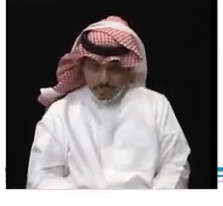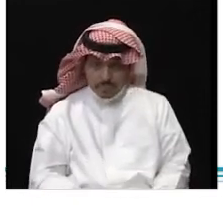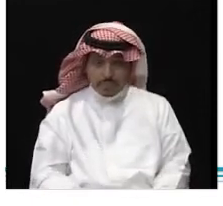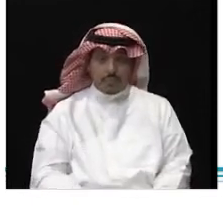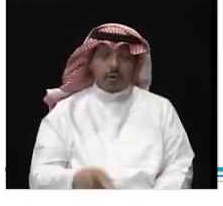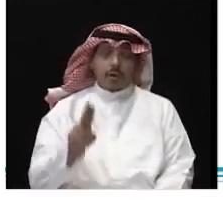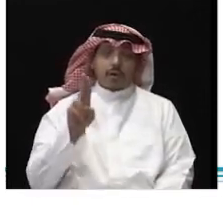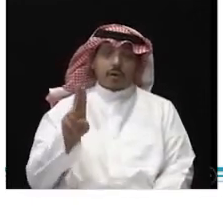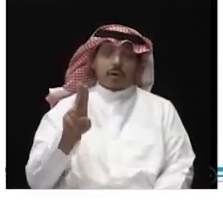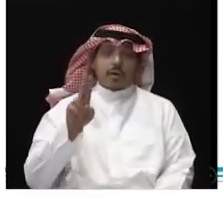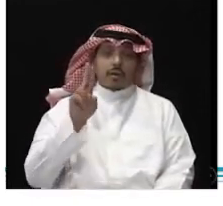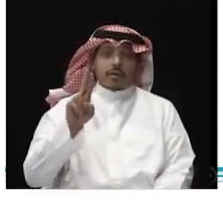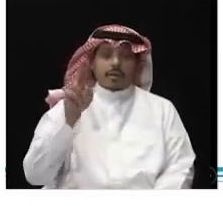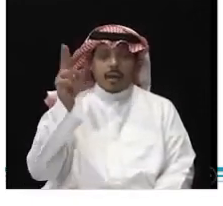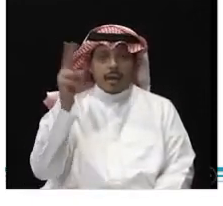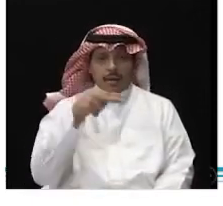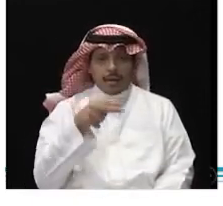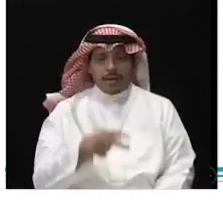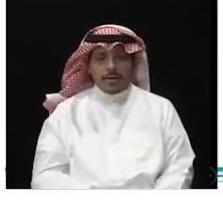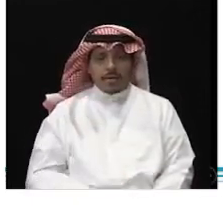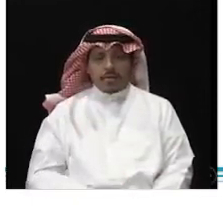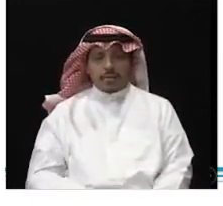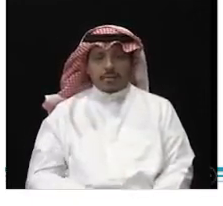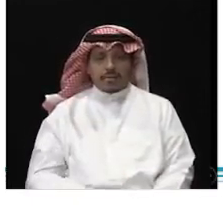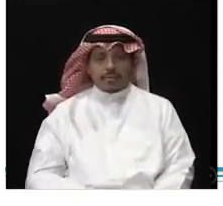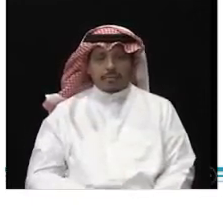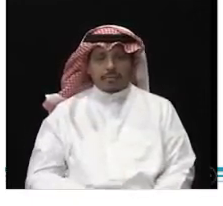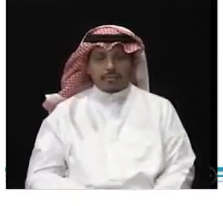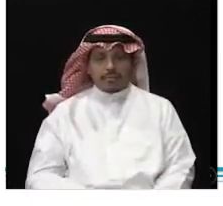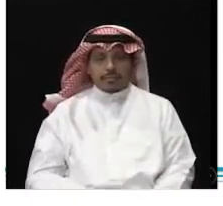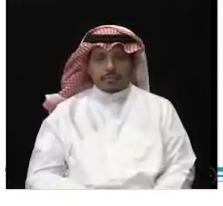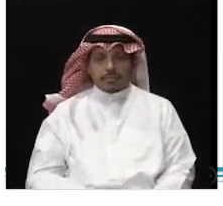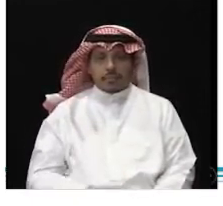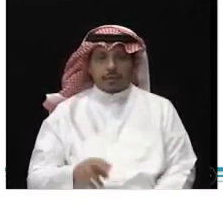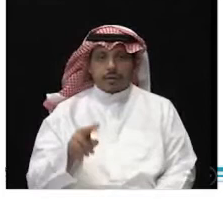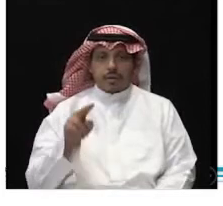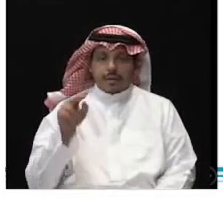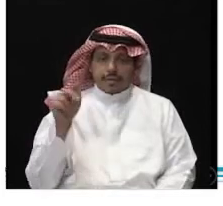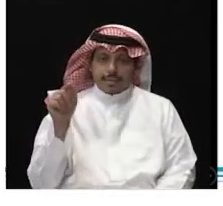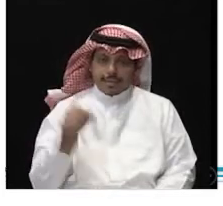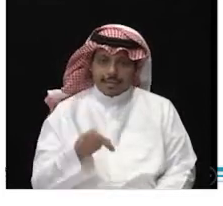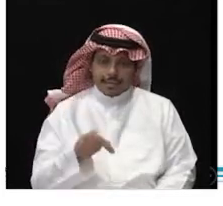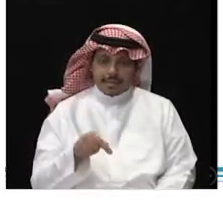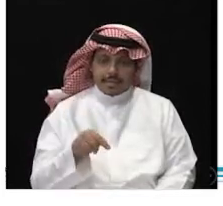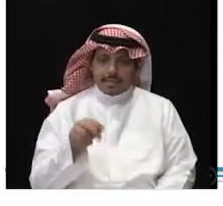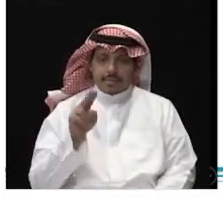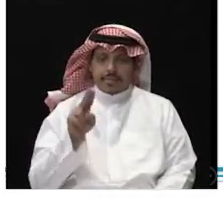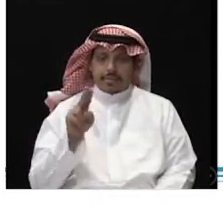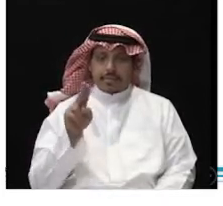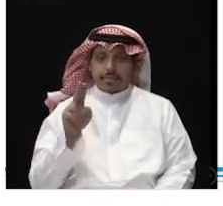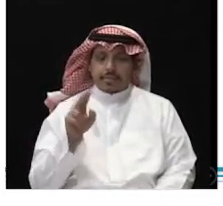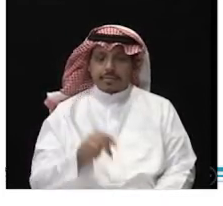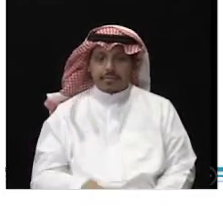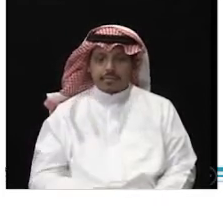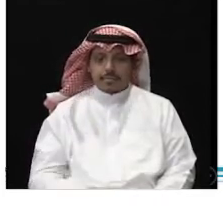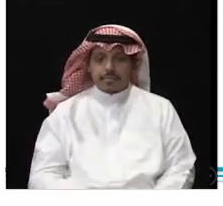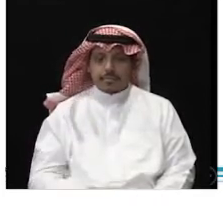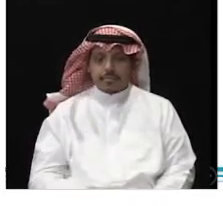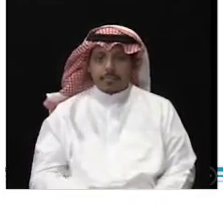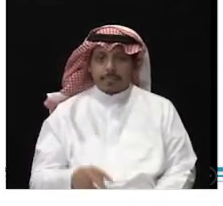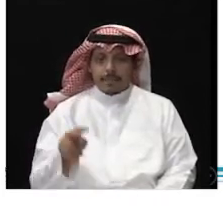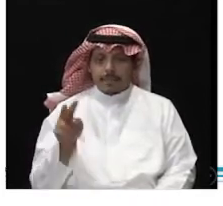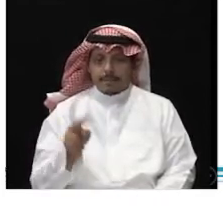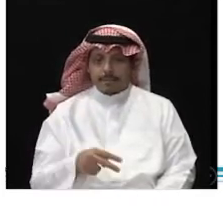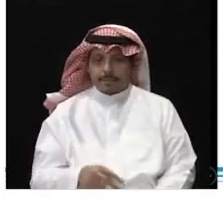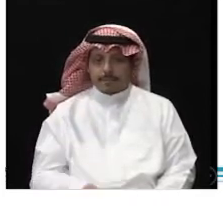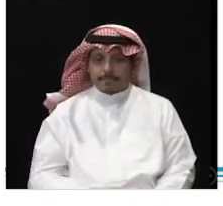تن، تاء تن، تي تن. لاحظ معي الآن لو كانت مكسورة